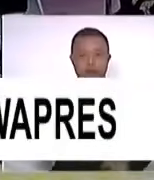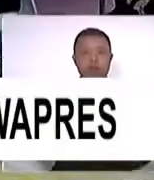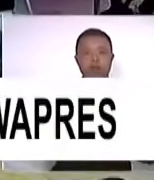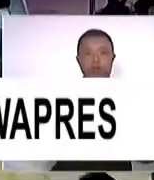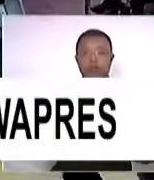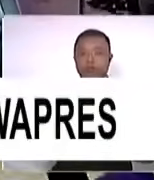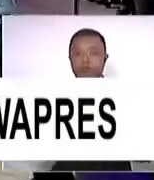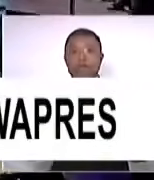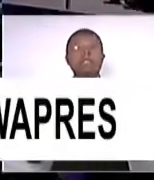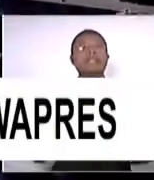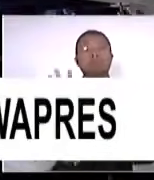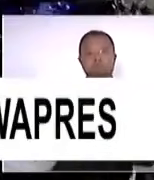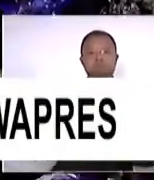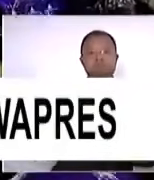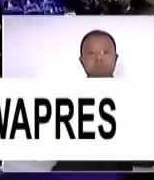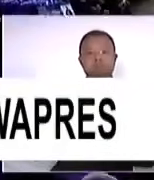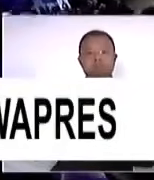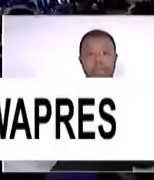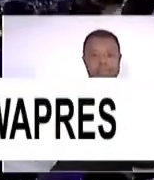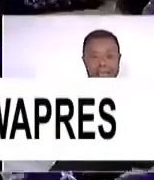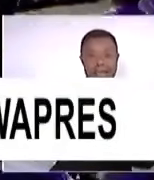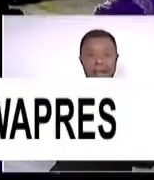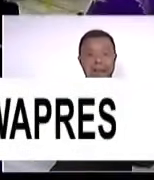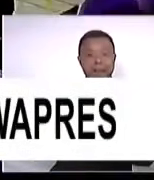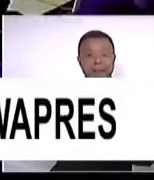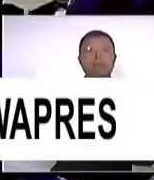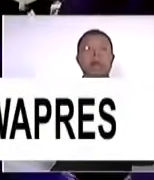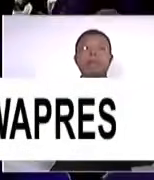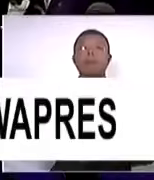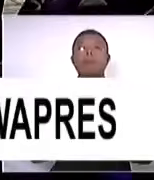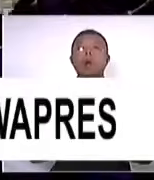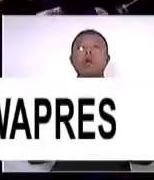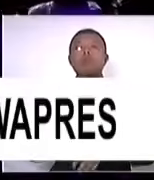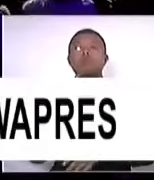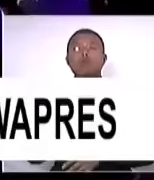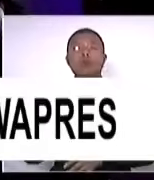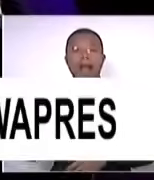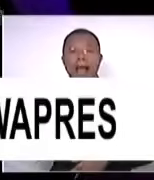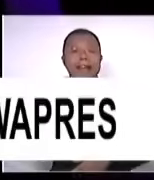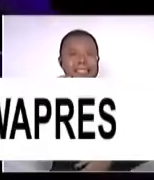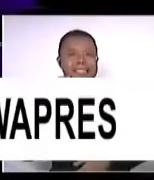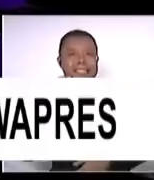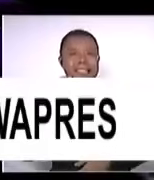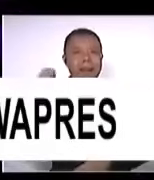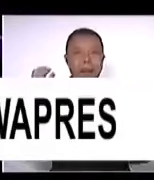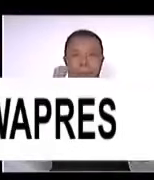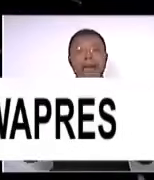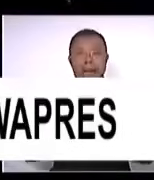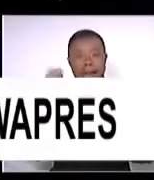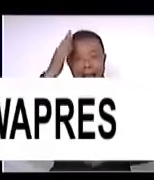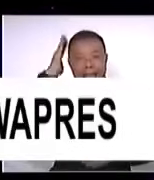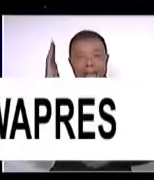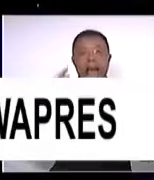Bang I berarti artinya ee menurut anda e pertanyaan-pertanyaan sulit istilah-istilah yang asing dan juga saling Serang